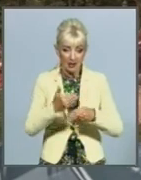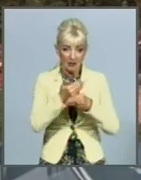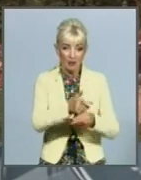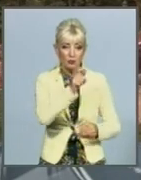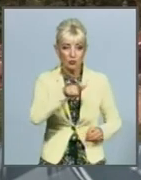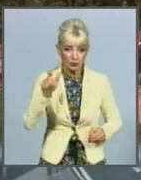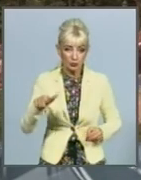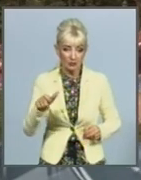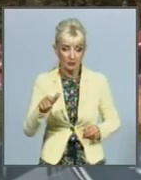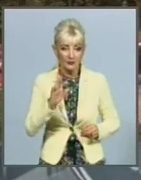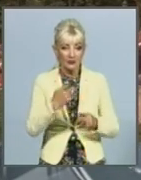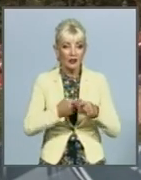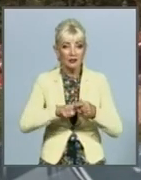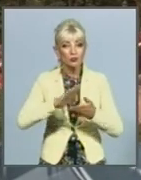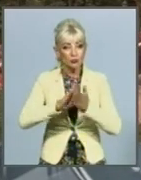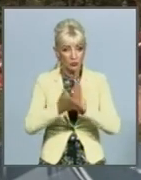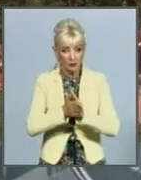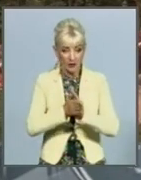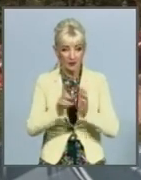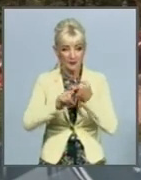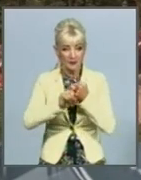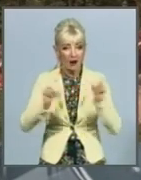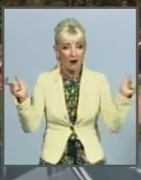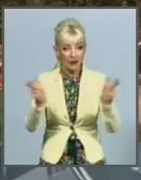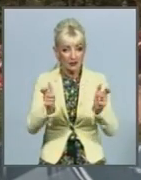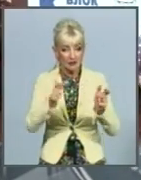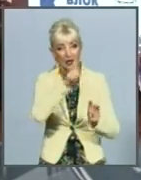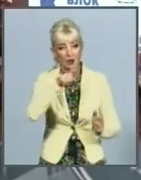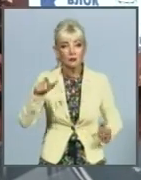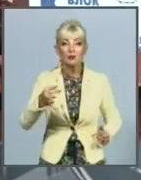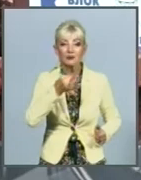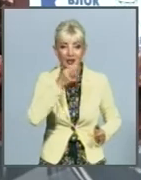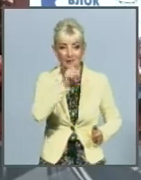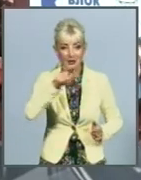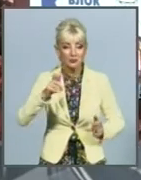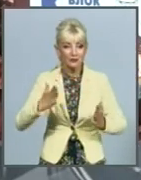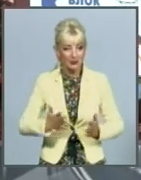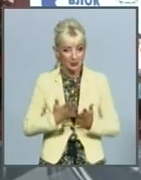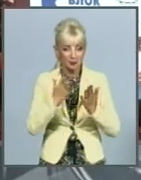людям в этих условиях карантина. Я думаю, людям нравится, люди в восторге. Мы